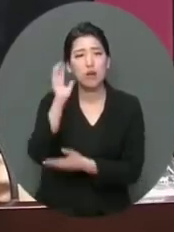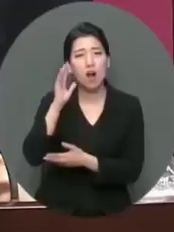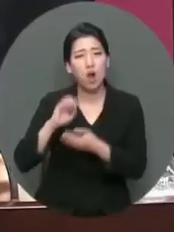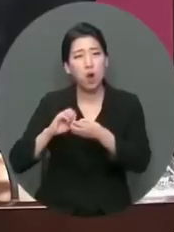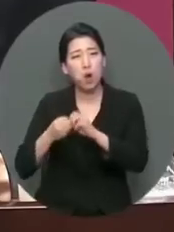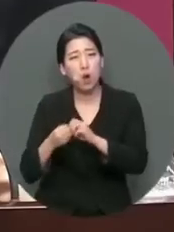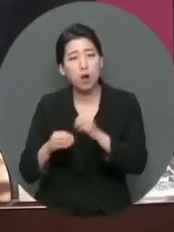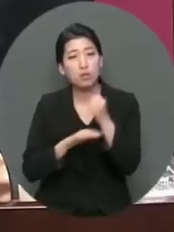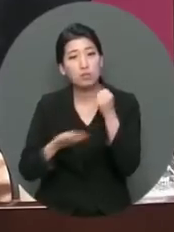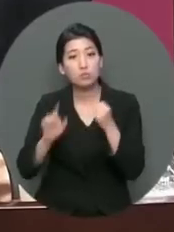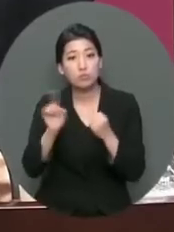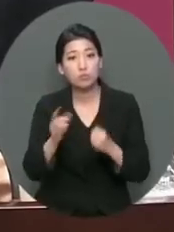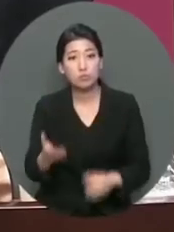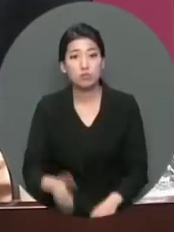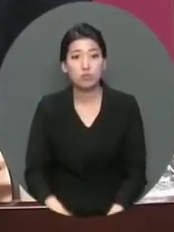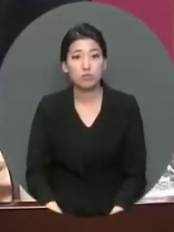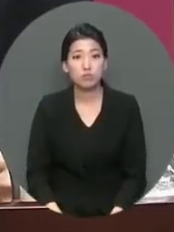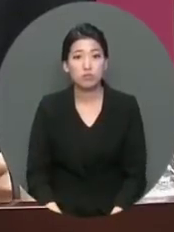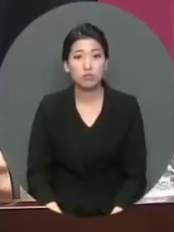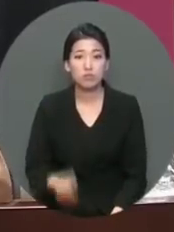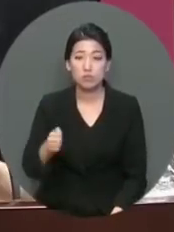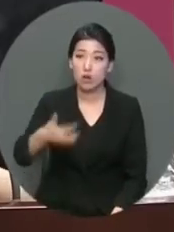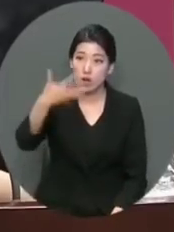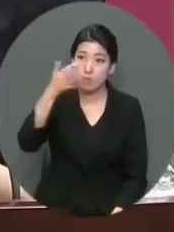무엇인지 좀 묻고 싶습니다. 화면을 한번 보시죠.